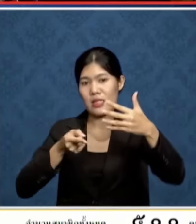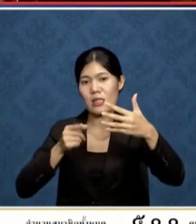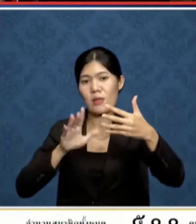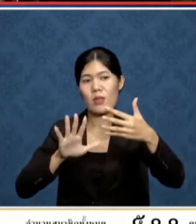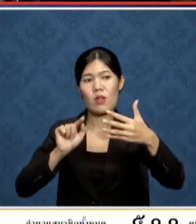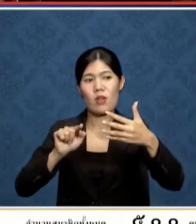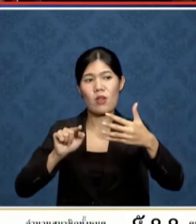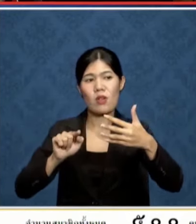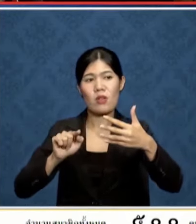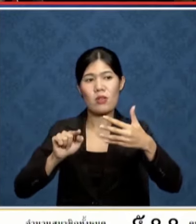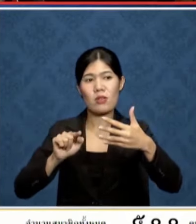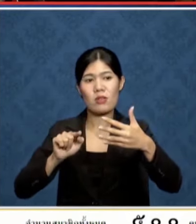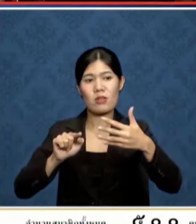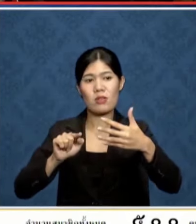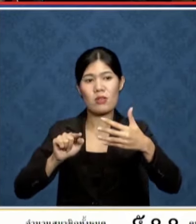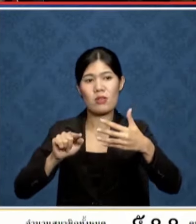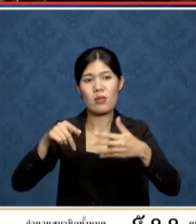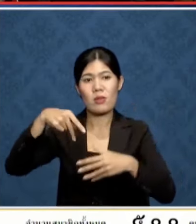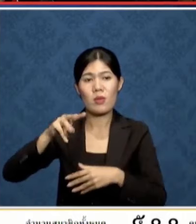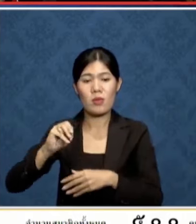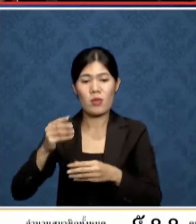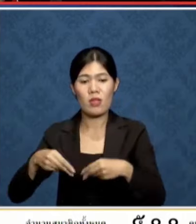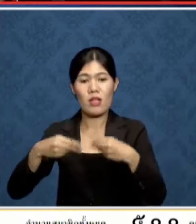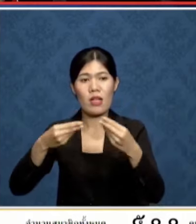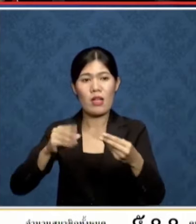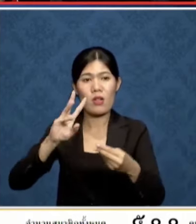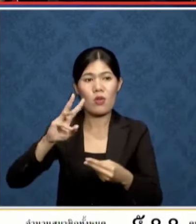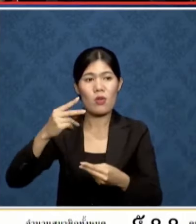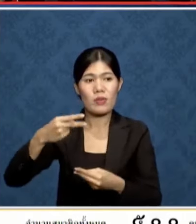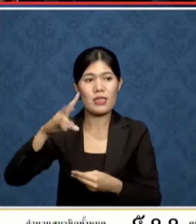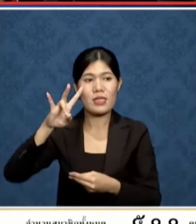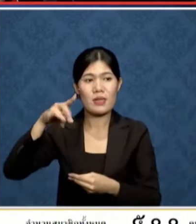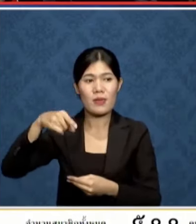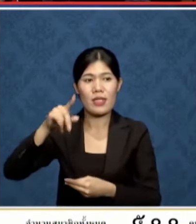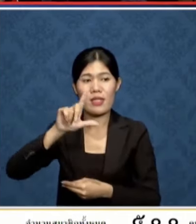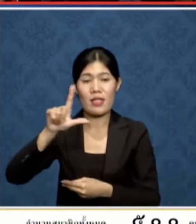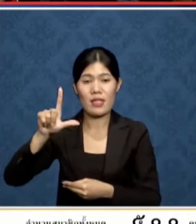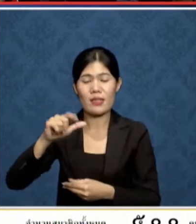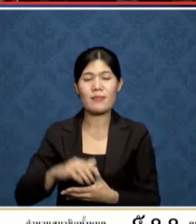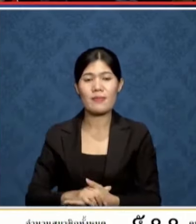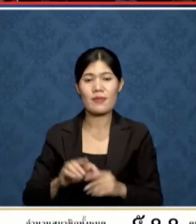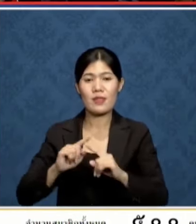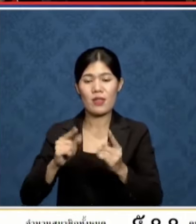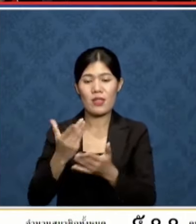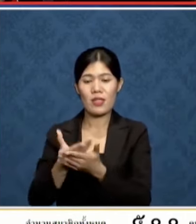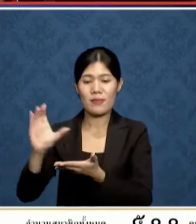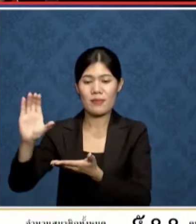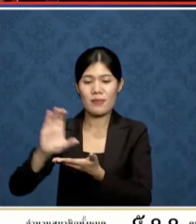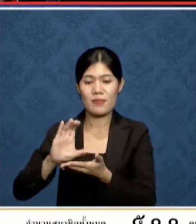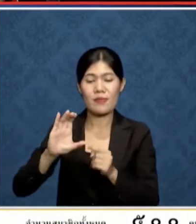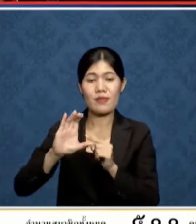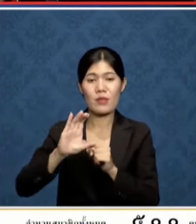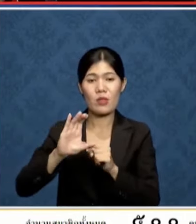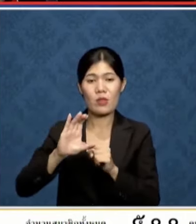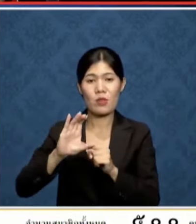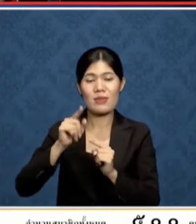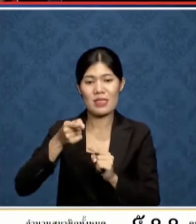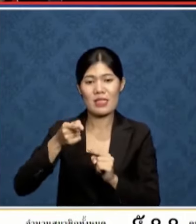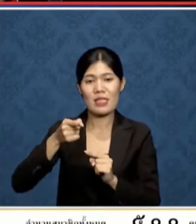62,000ล้านบาทครับที่รัฐก็ต้องมีหน้าที่จ่ายสมทบตามกฎหมายอยู่แล้วนะครับส่วนงบประมาณของกระทรวงแรงงานจริงๆก็มีอยู่ประมาณ